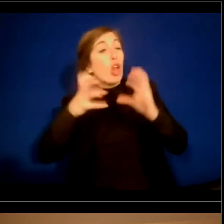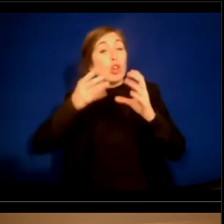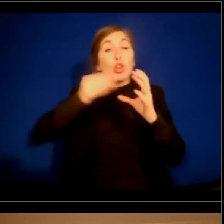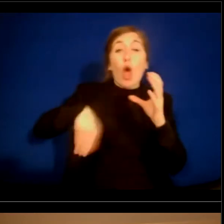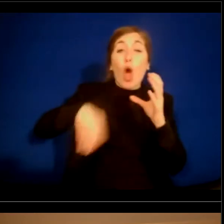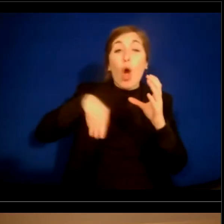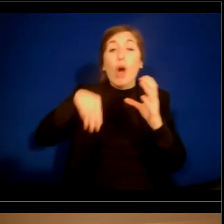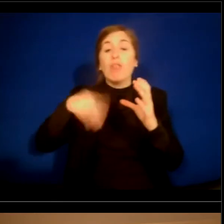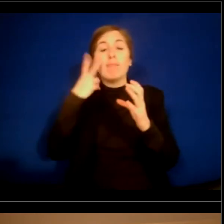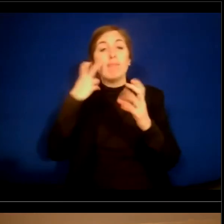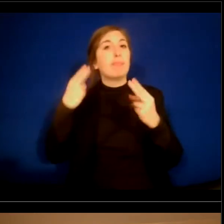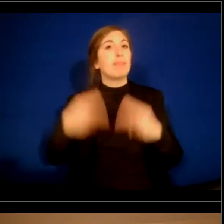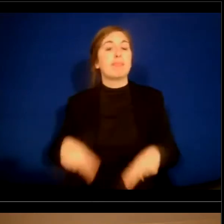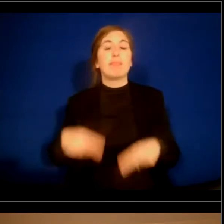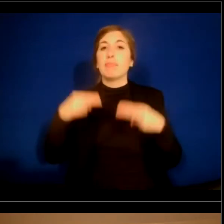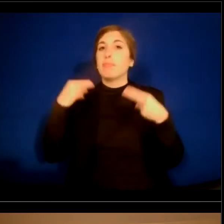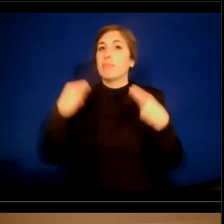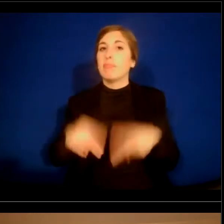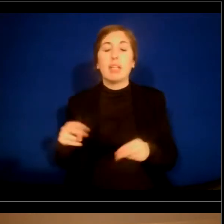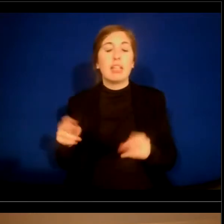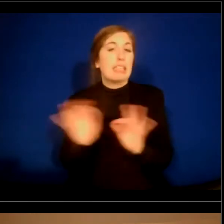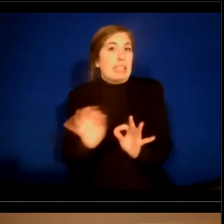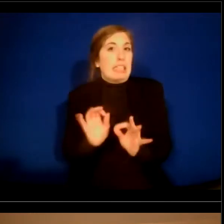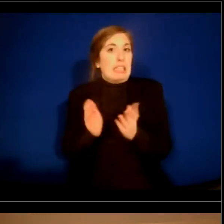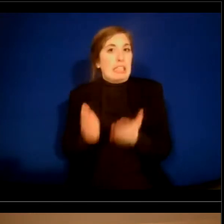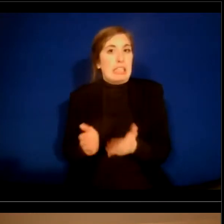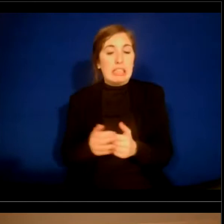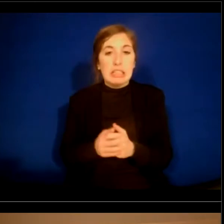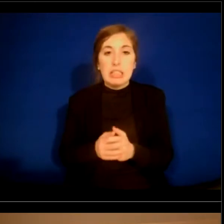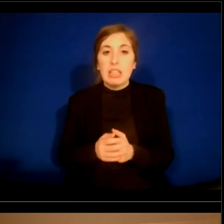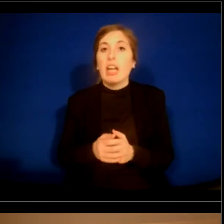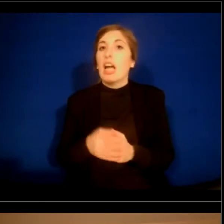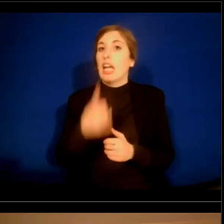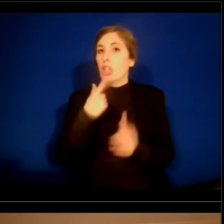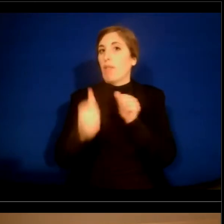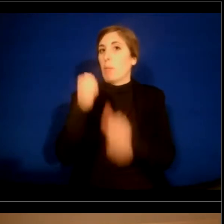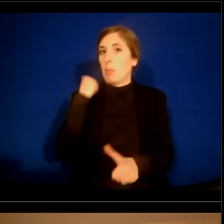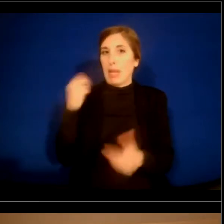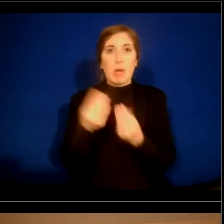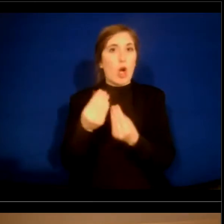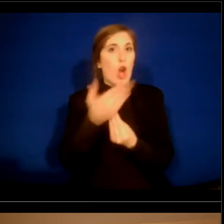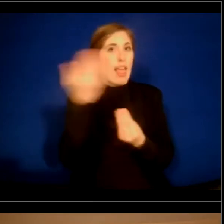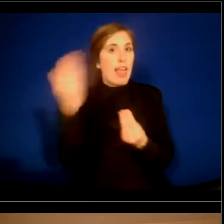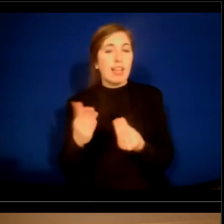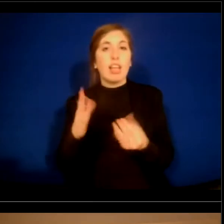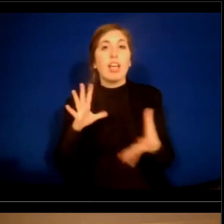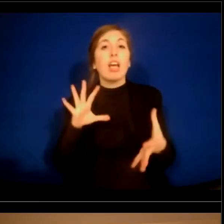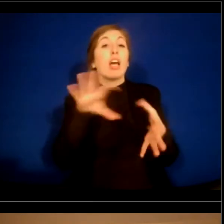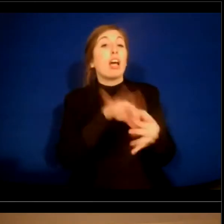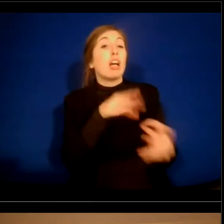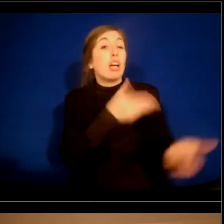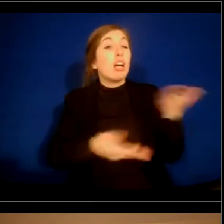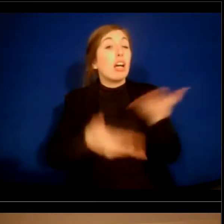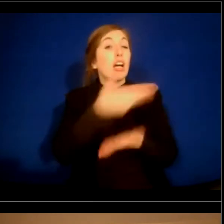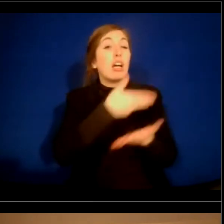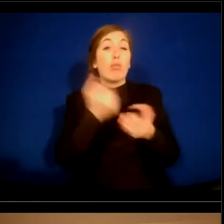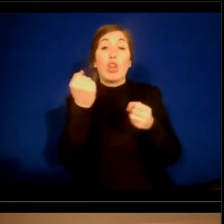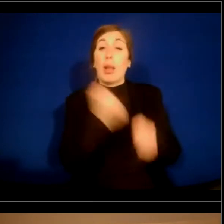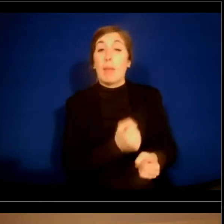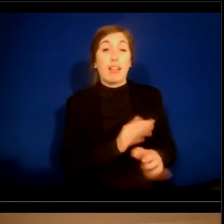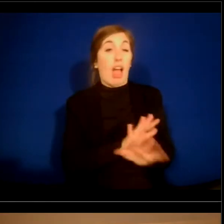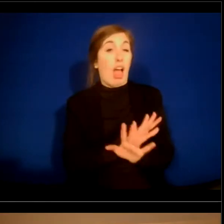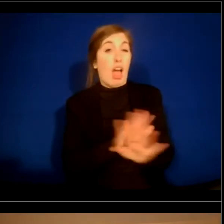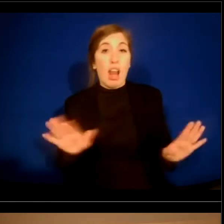coordinamento, che come dicevano anche i colleghi prima, è fondamentale in queste situazioni, il coordinamento